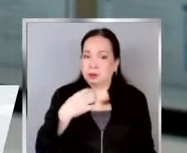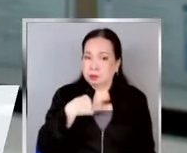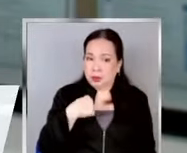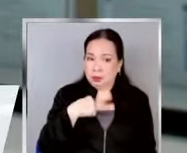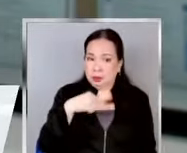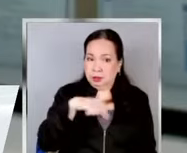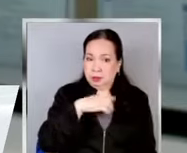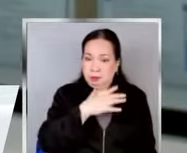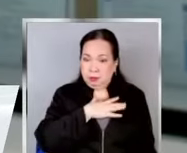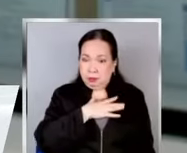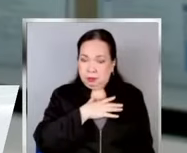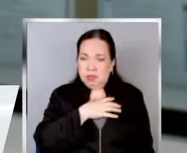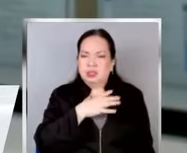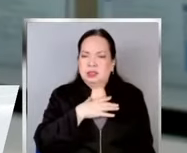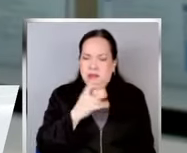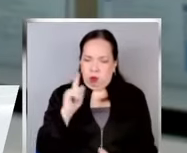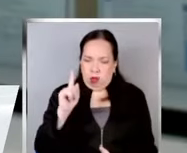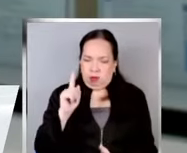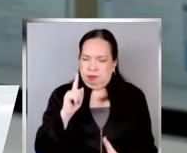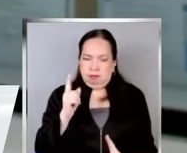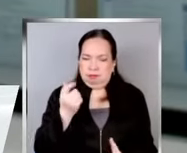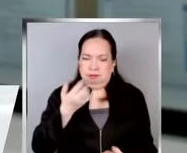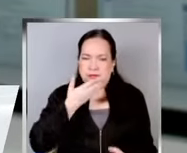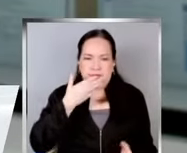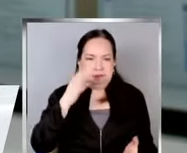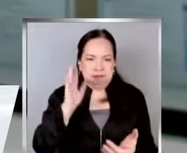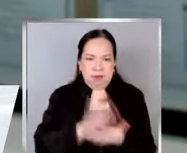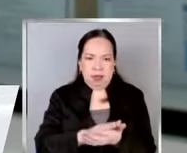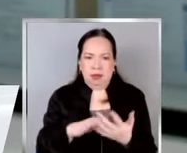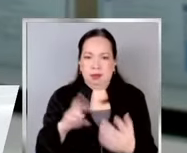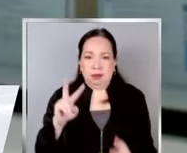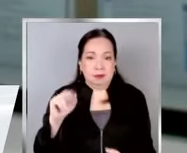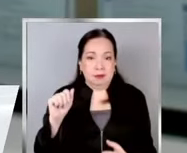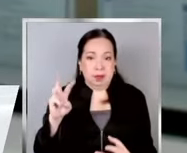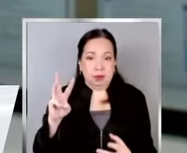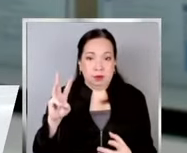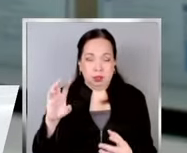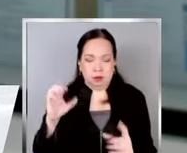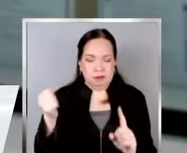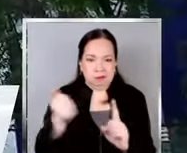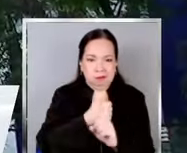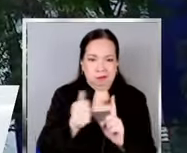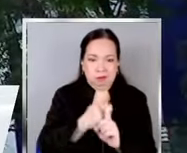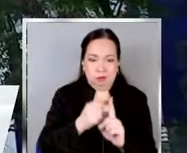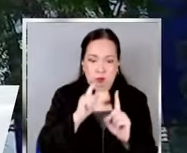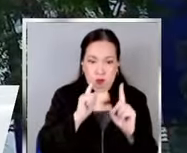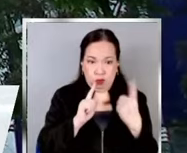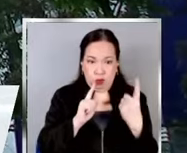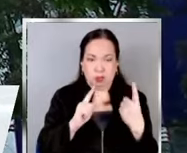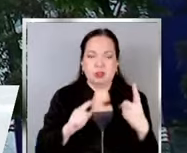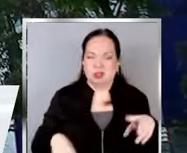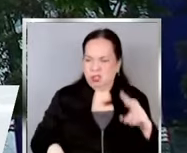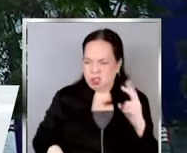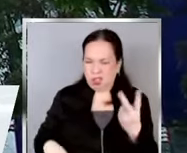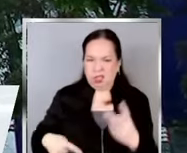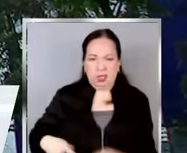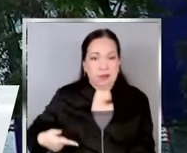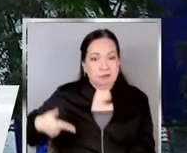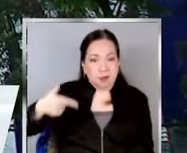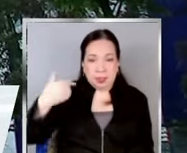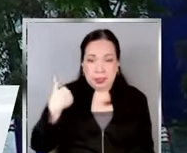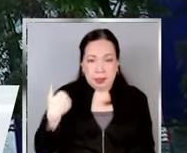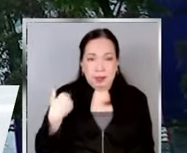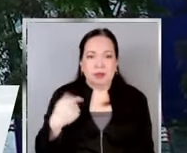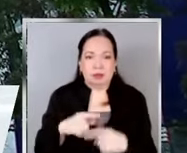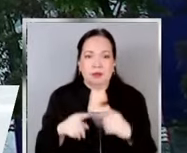yung pang-aabusong ginawa kahit walang baril na nilabas siya. Yung nakita namin is na parakasuhan siya. Wala pa man yan, tinanggal na